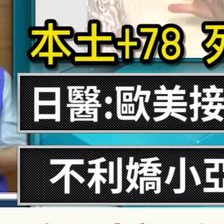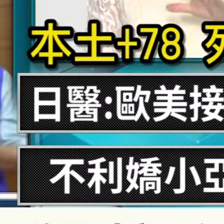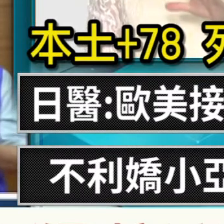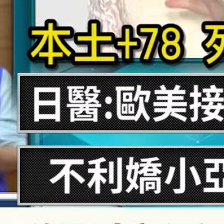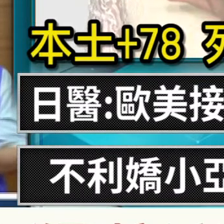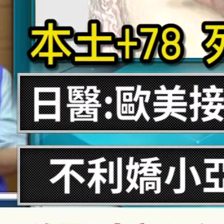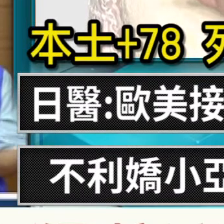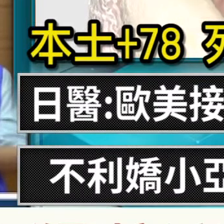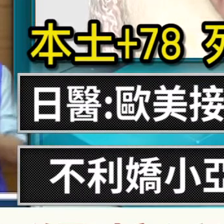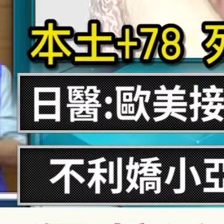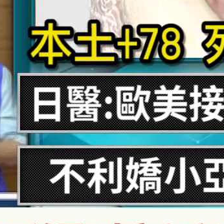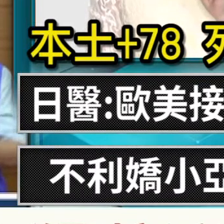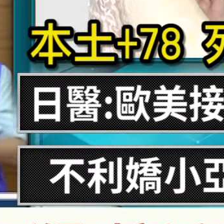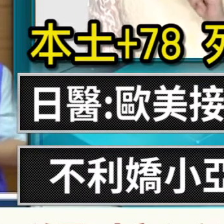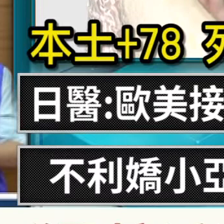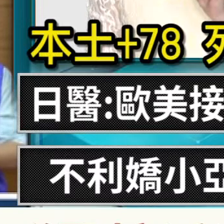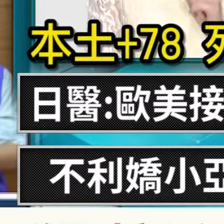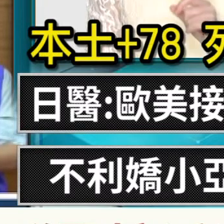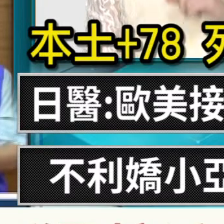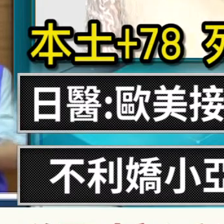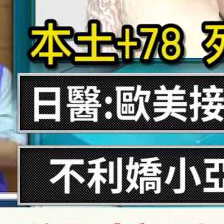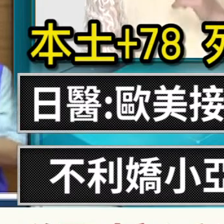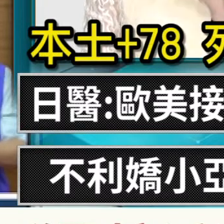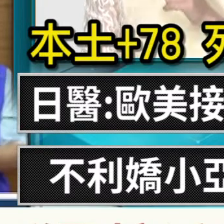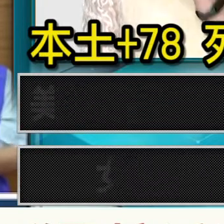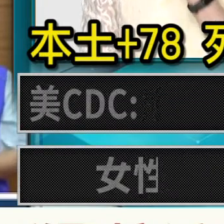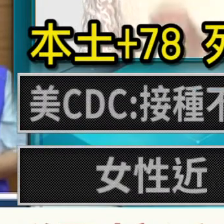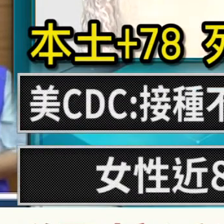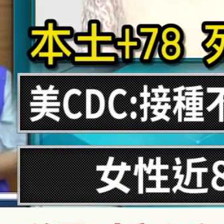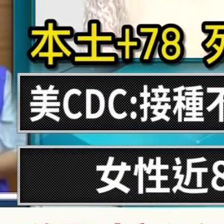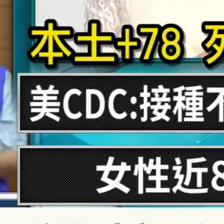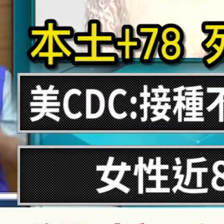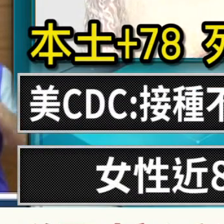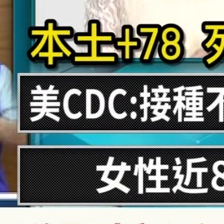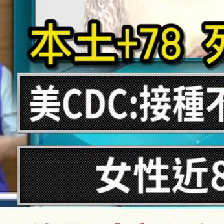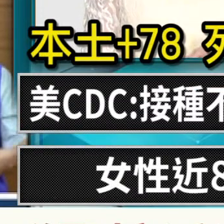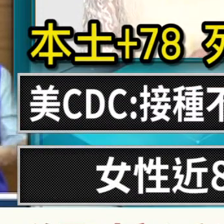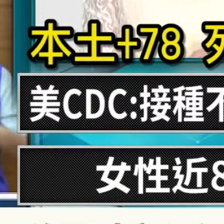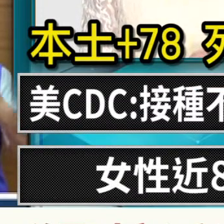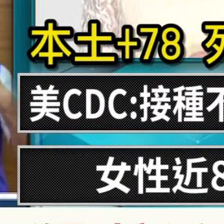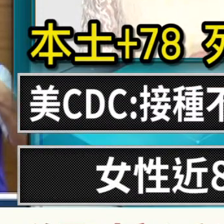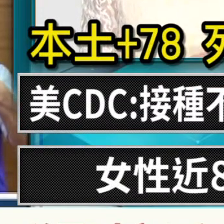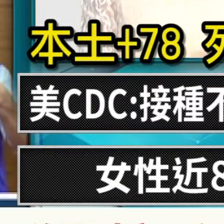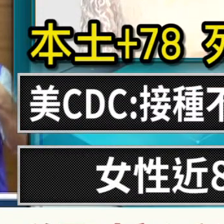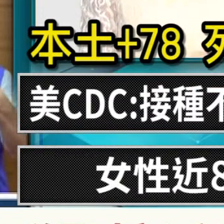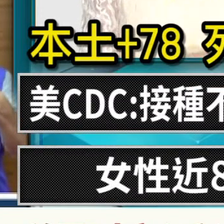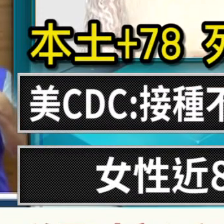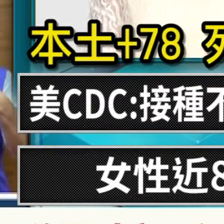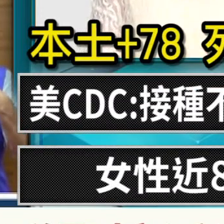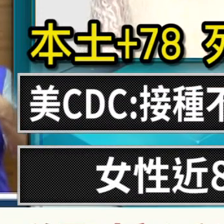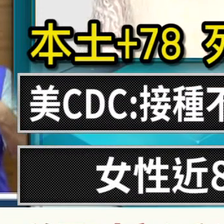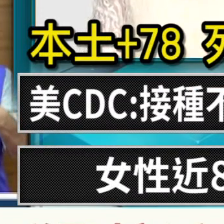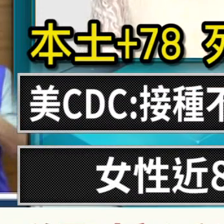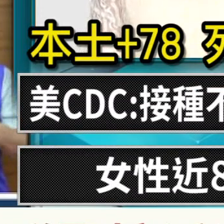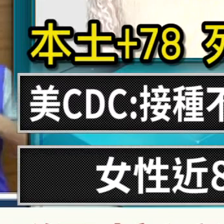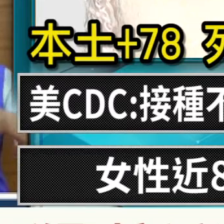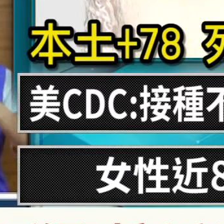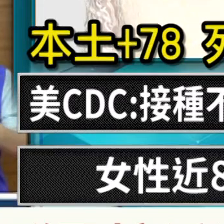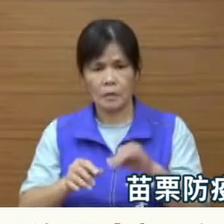园区电子厂的群组感染已经挖进清零了。来听苗栗县长施耀昌详细的说